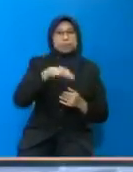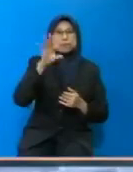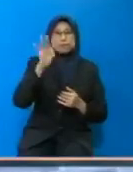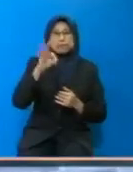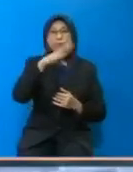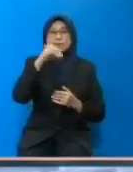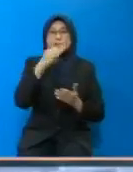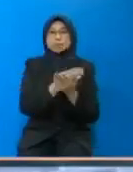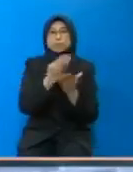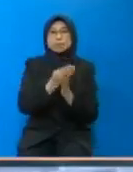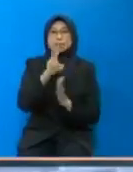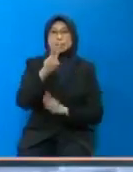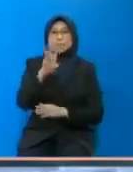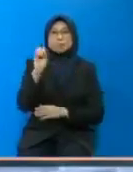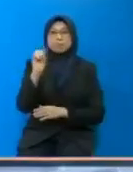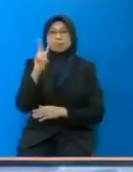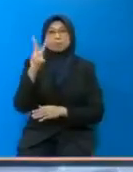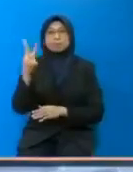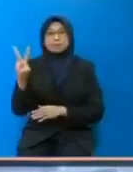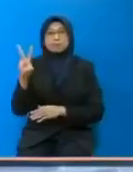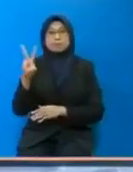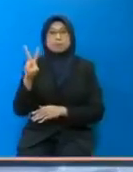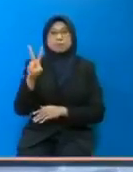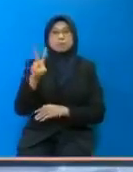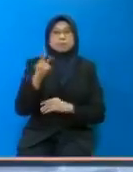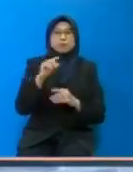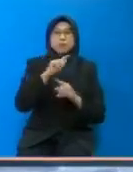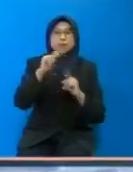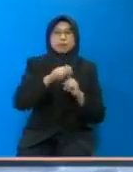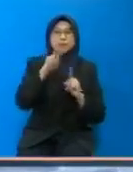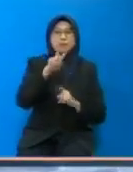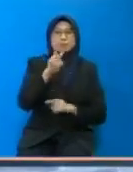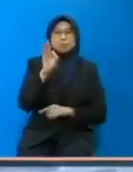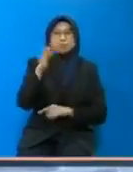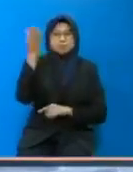dan bajet 2022 pada 29 Oktober yang akan datang.